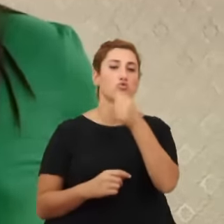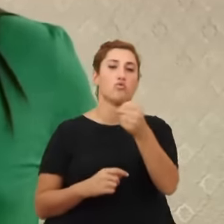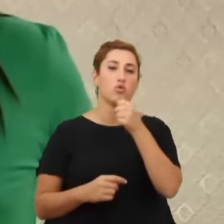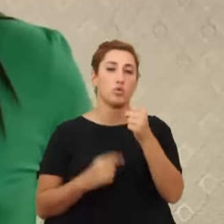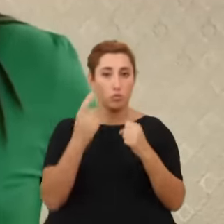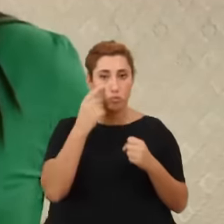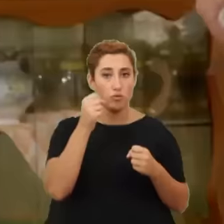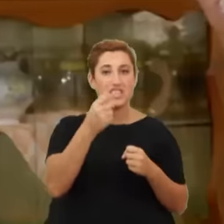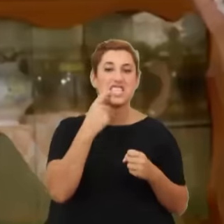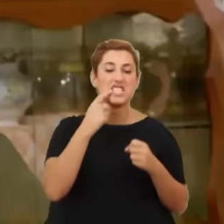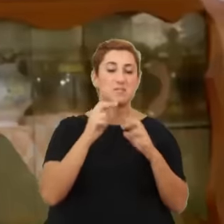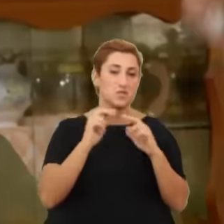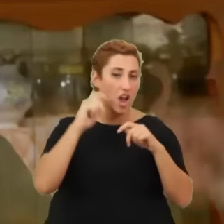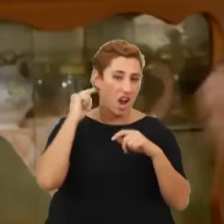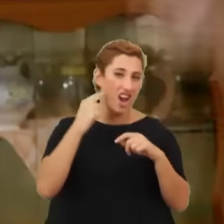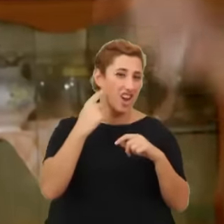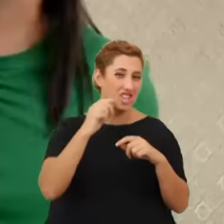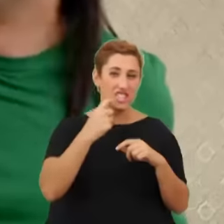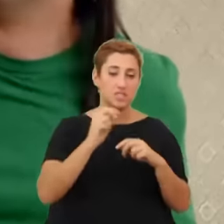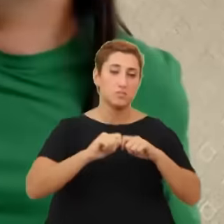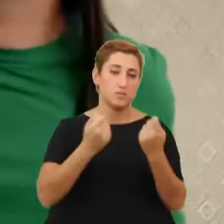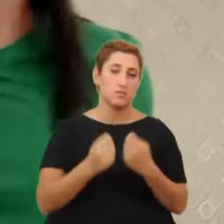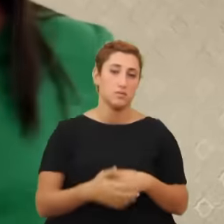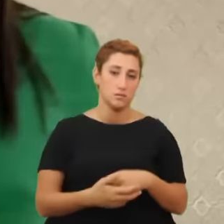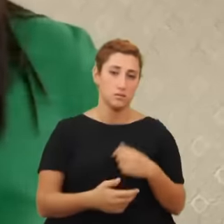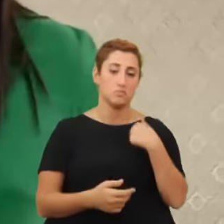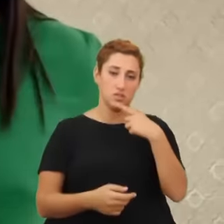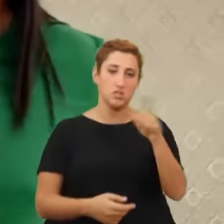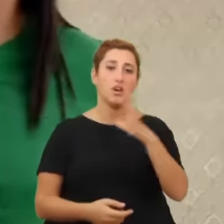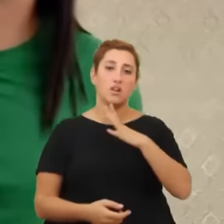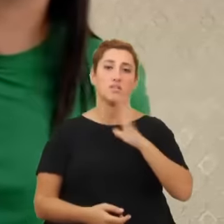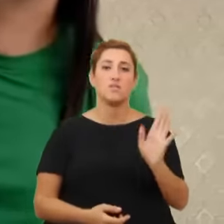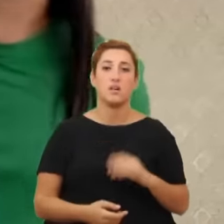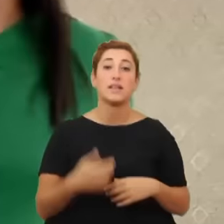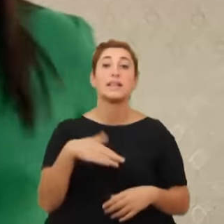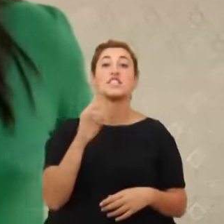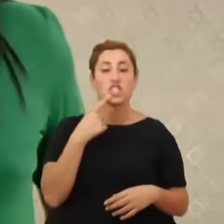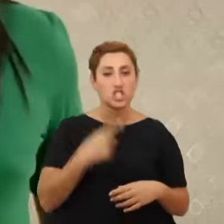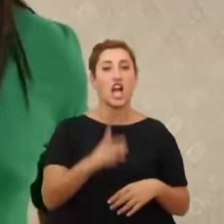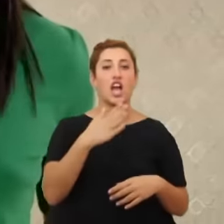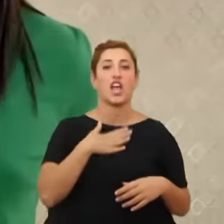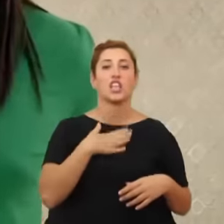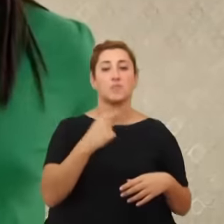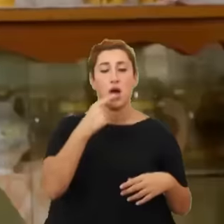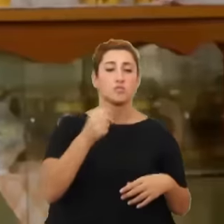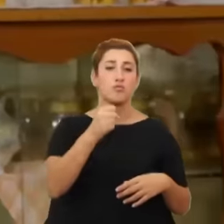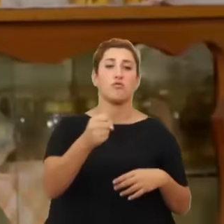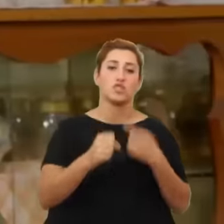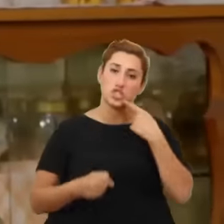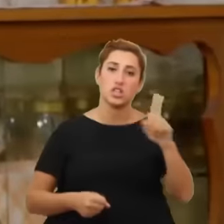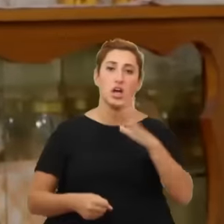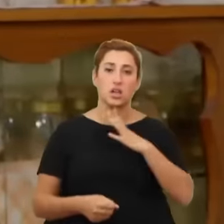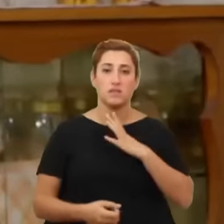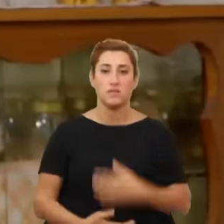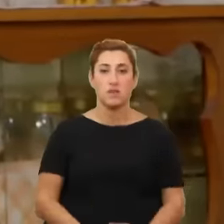vurdu, burama vurdu, dişim of. Falan şu arkada diş vurdu, o gitti yani of. Ya. Ben şikayetçiyim ondan ya. Değilsin. Şikayetçiyim, ağzıma vurdu,